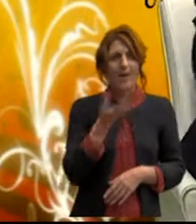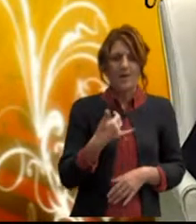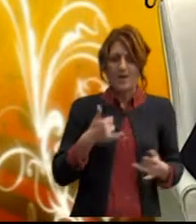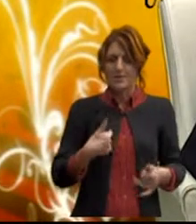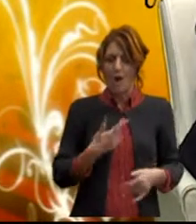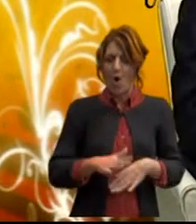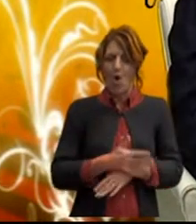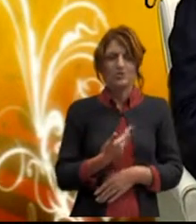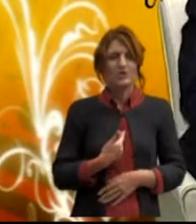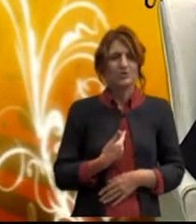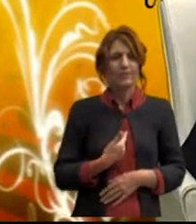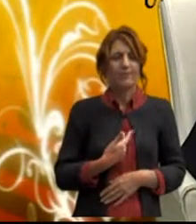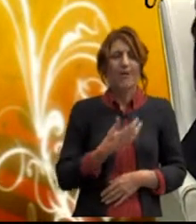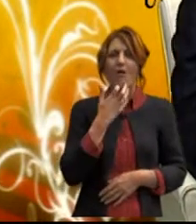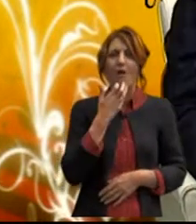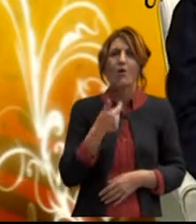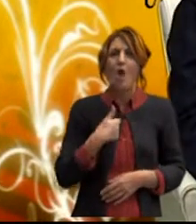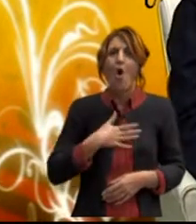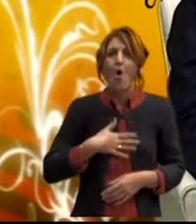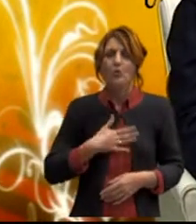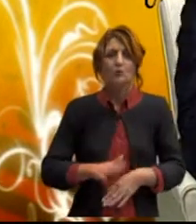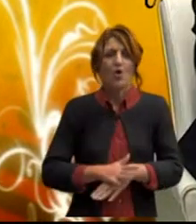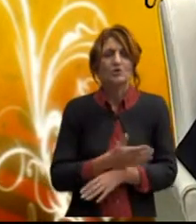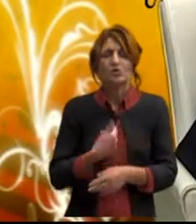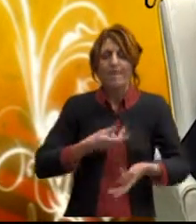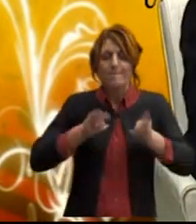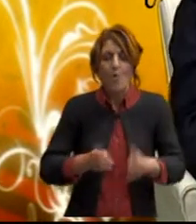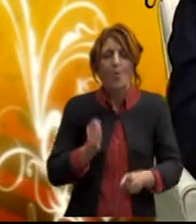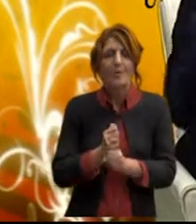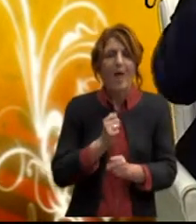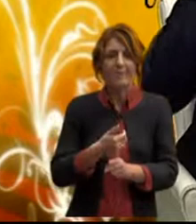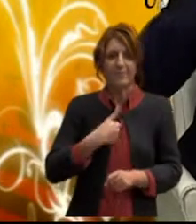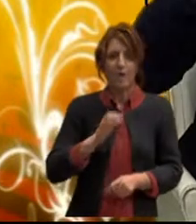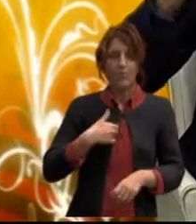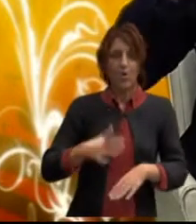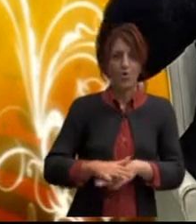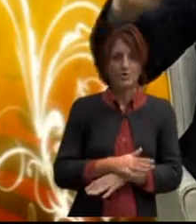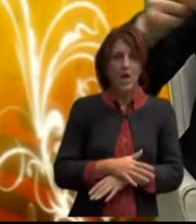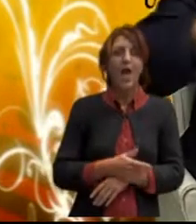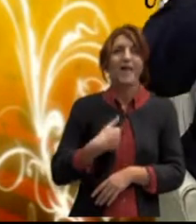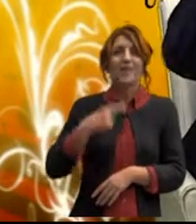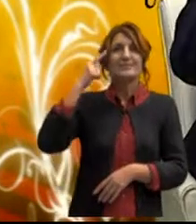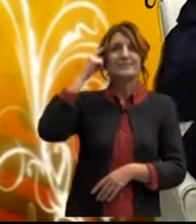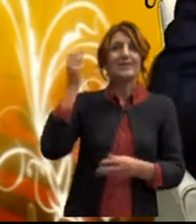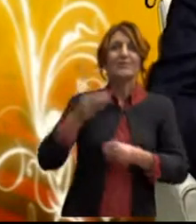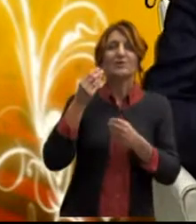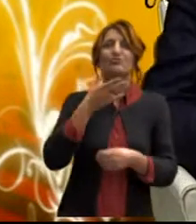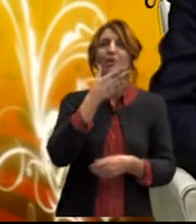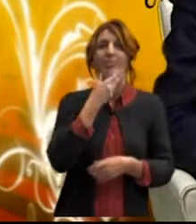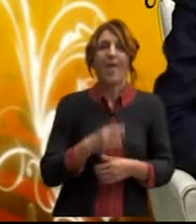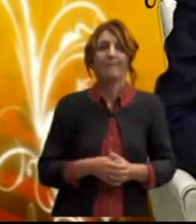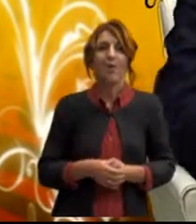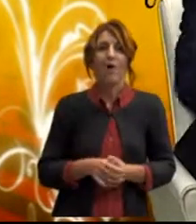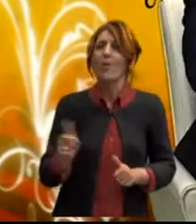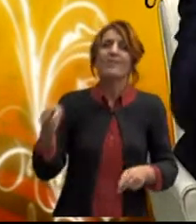osjećam, kako bi se želio osjećati, šta mogu napraviti da se dobro osjećam. Aha, mogu sjetiti nečeg lijepog u životu. Ajde, recite mi